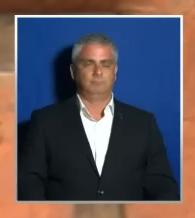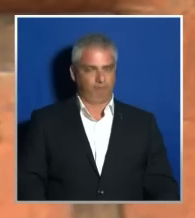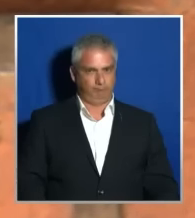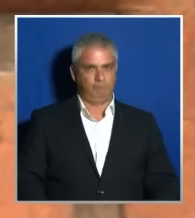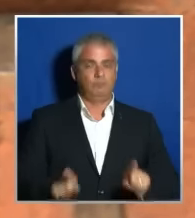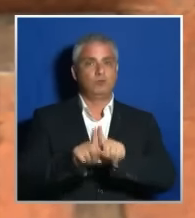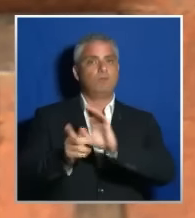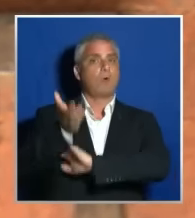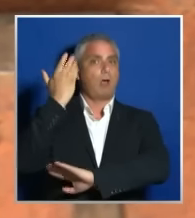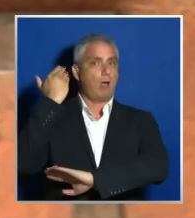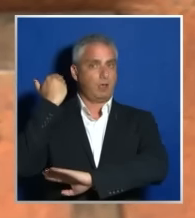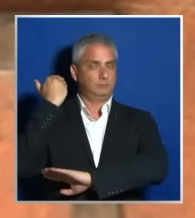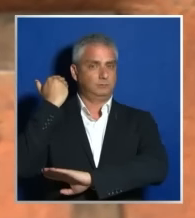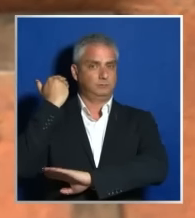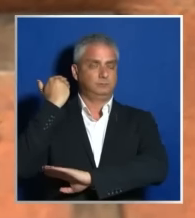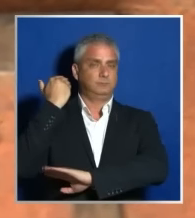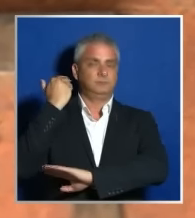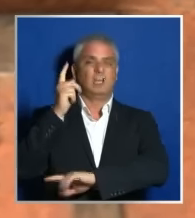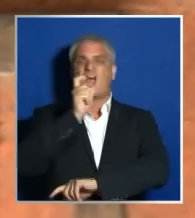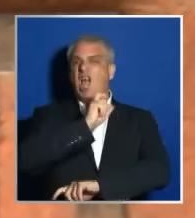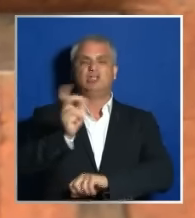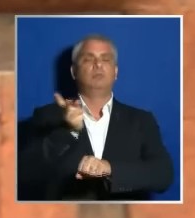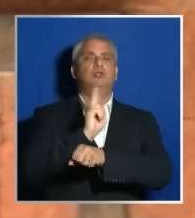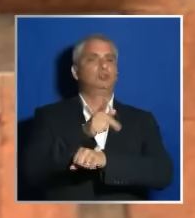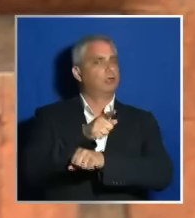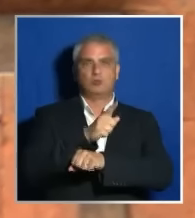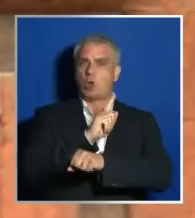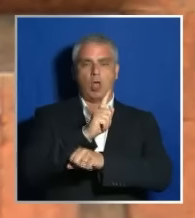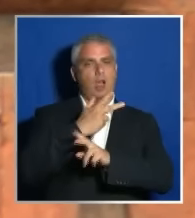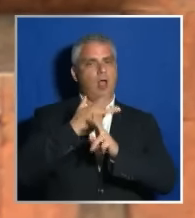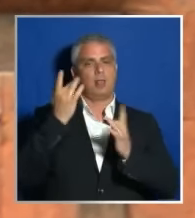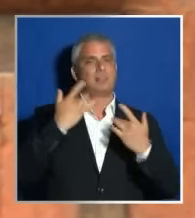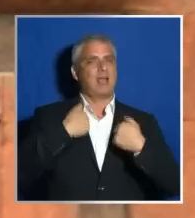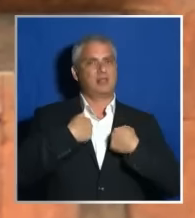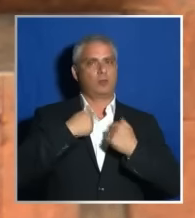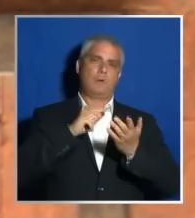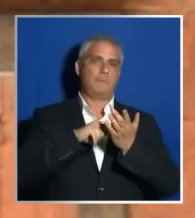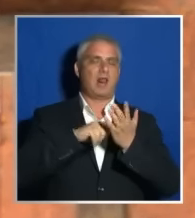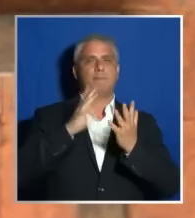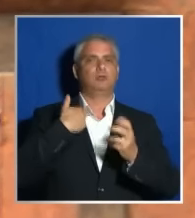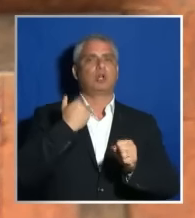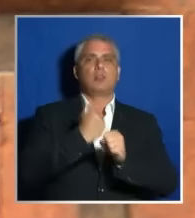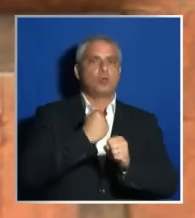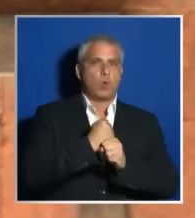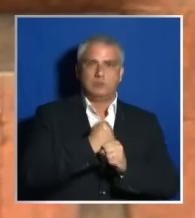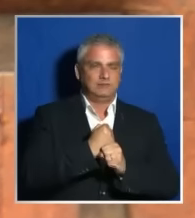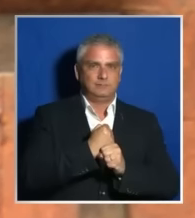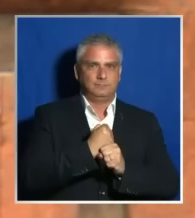כמו בימים עברו, האשמות השקריות אינן מופנות כלפינו בגלל דברים שאנחנו